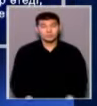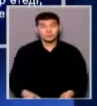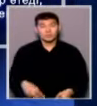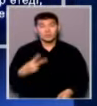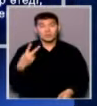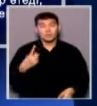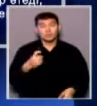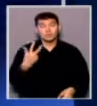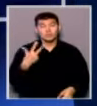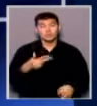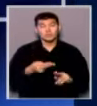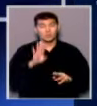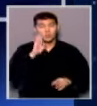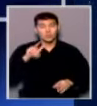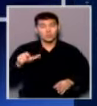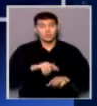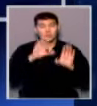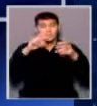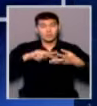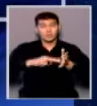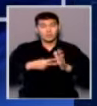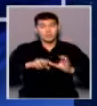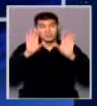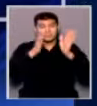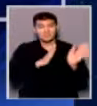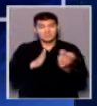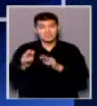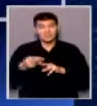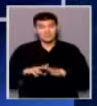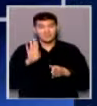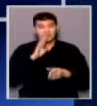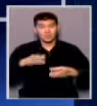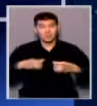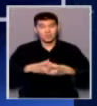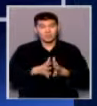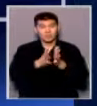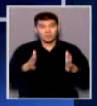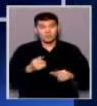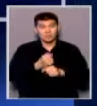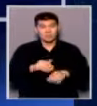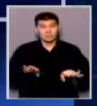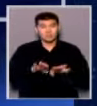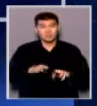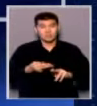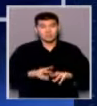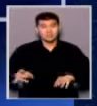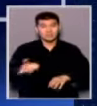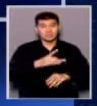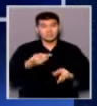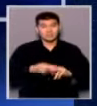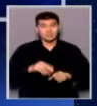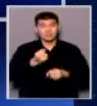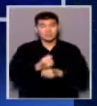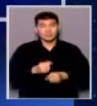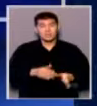статьей 103 Водного кодекса разработать план перехода на систему оборотного водоснабжения крупными промышленными объектами региона.